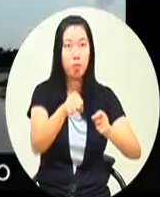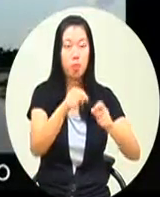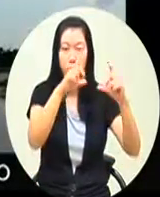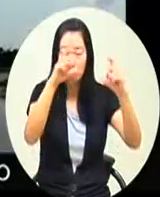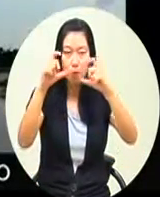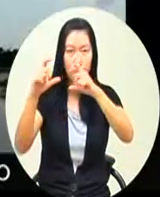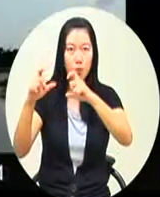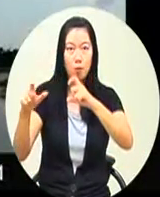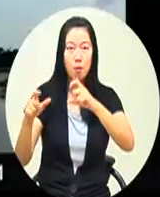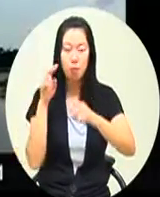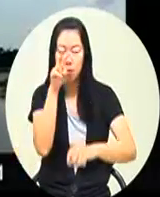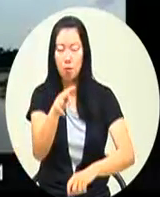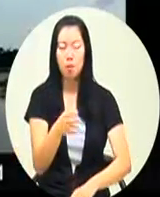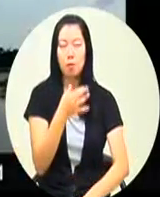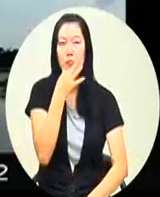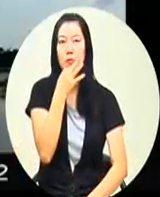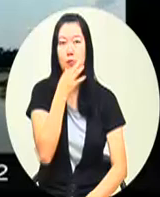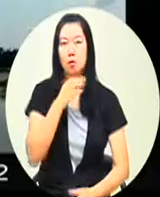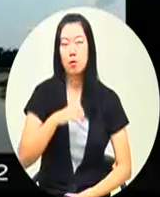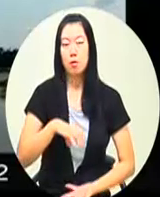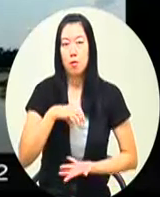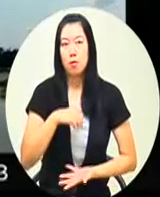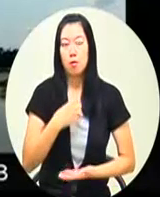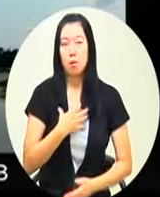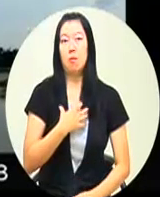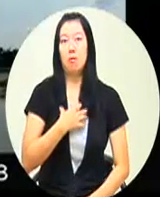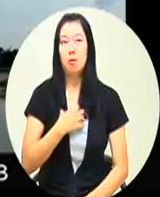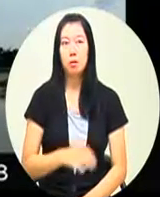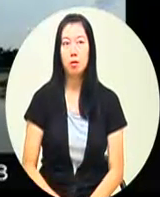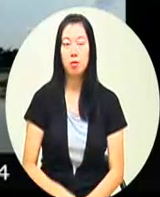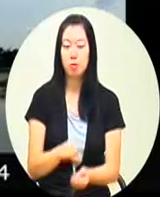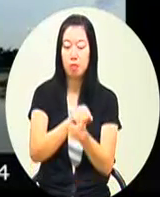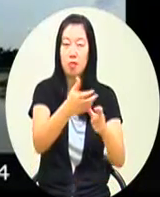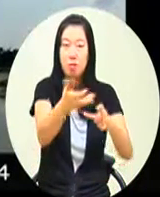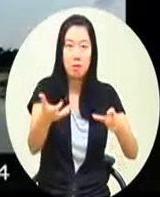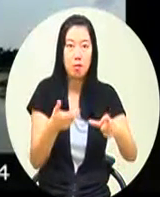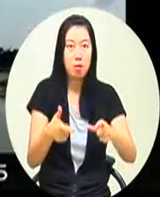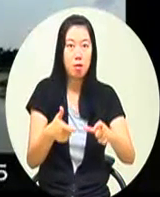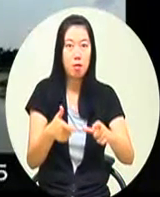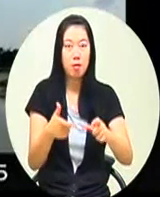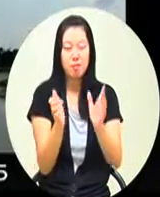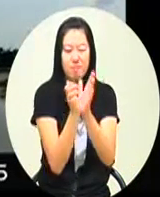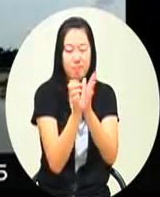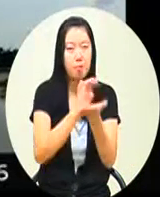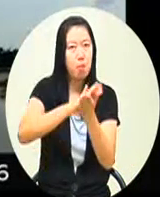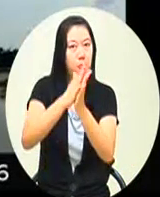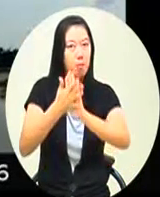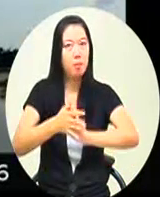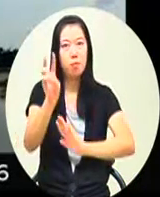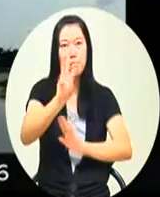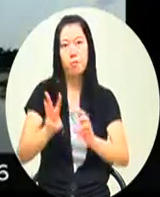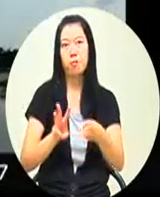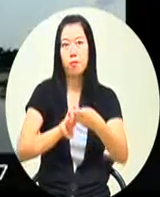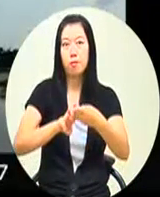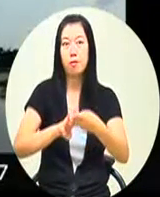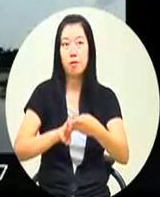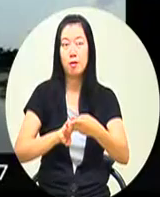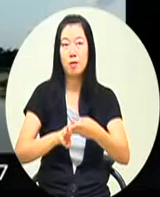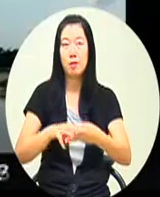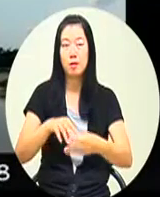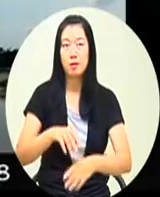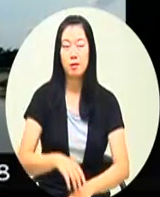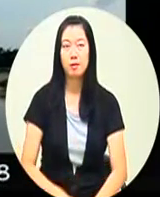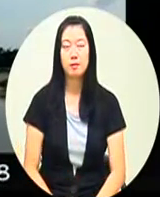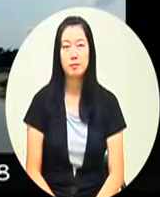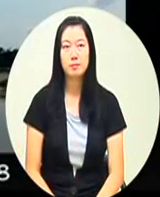的是很可怕，澄清湖都快变成水田了，上面的植栽，这个是从